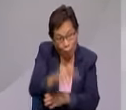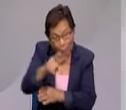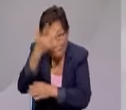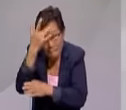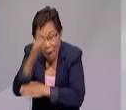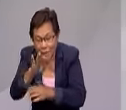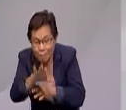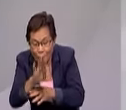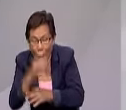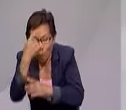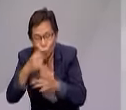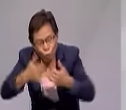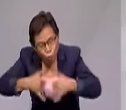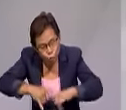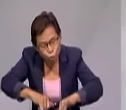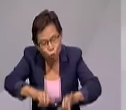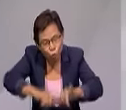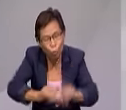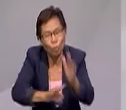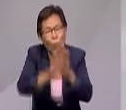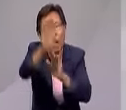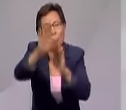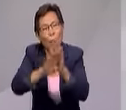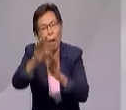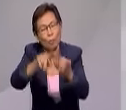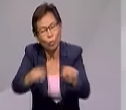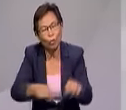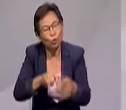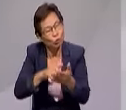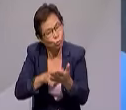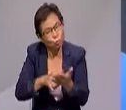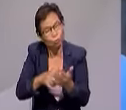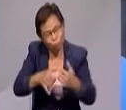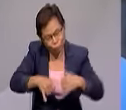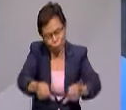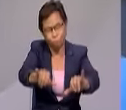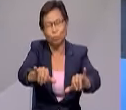memastikan kelangsungan pembangunan di kawasan itu terus terjamin.